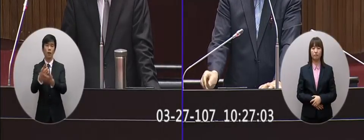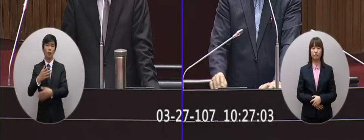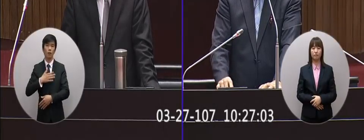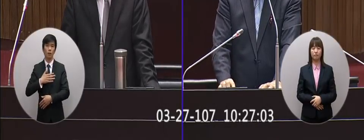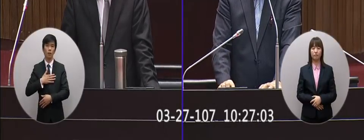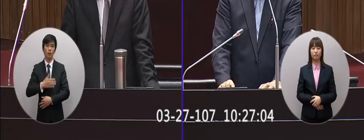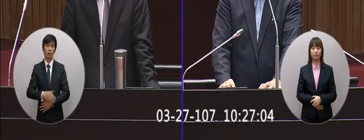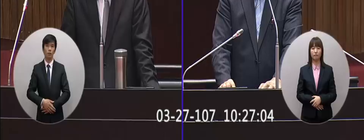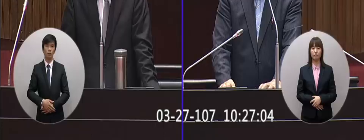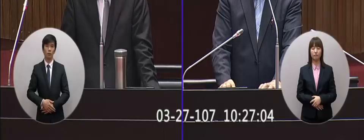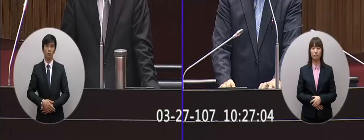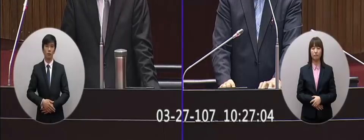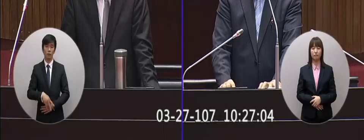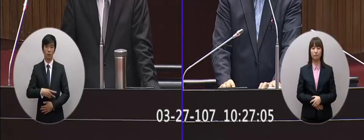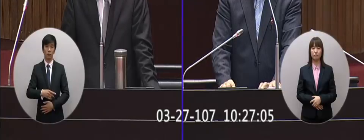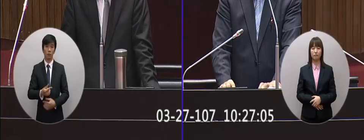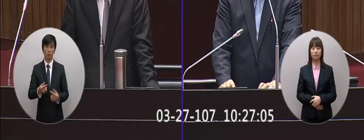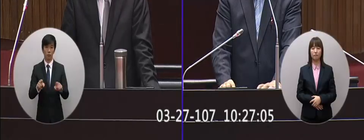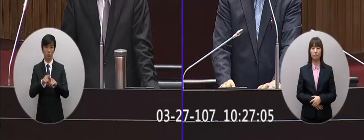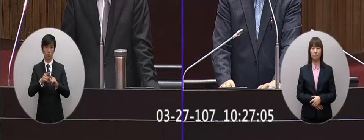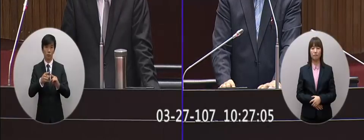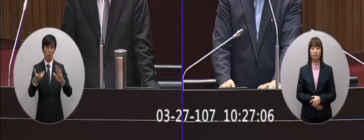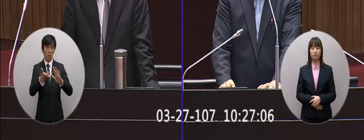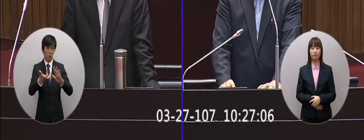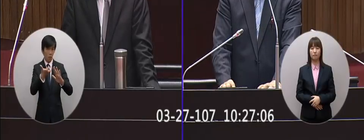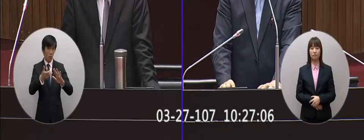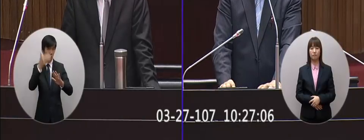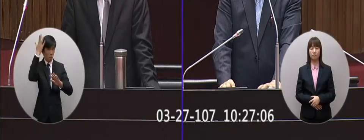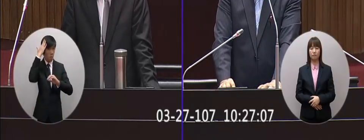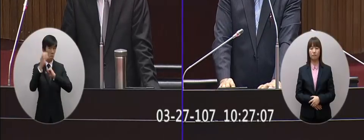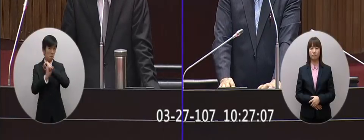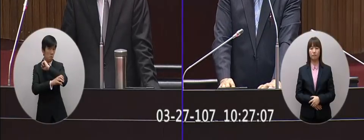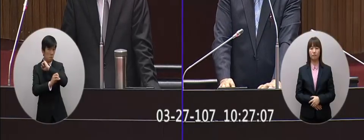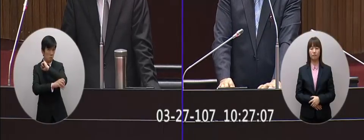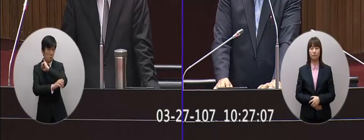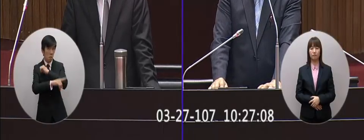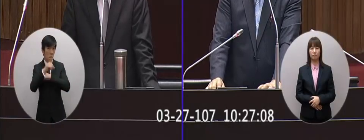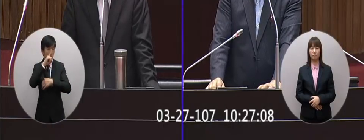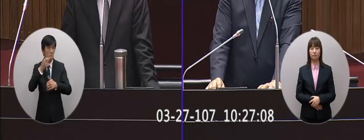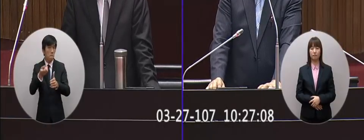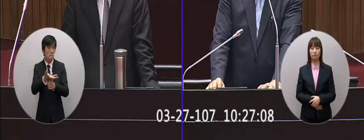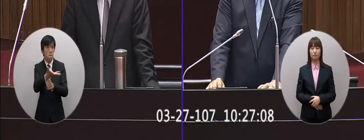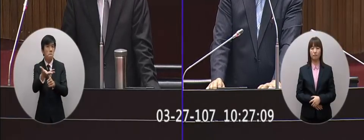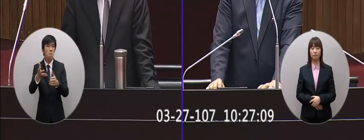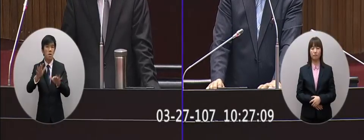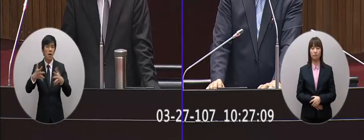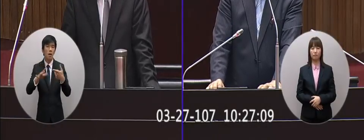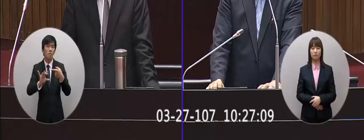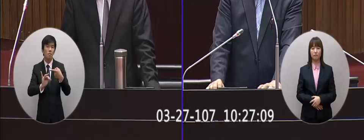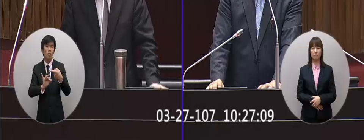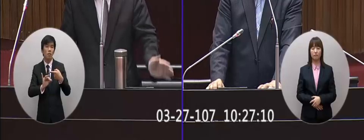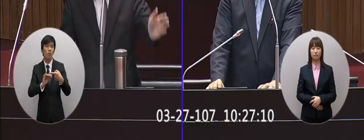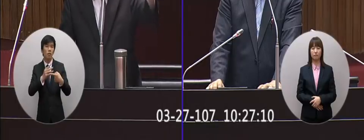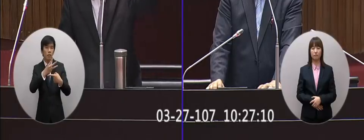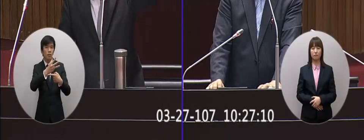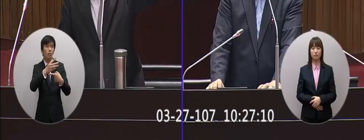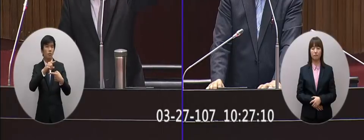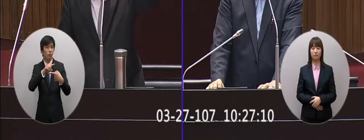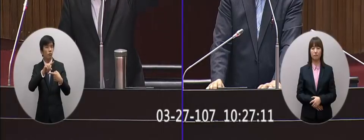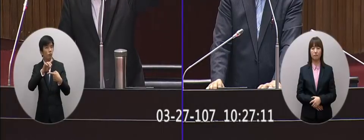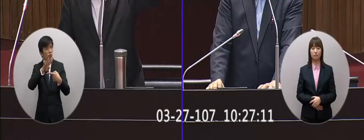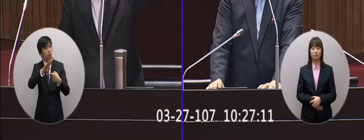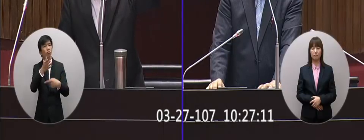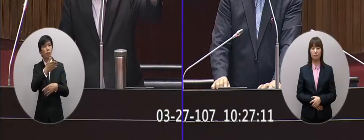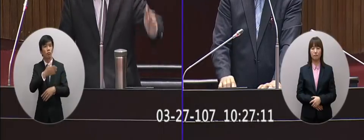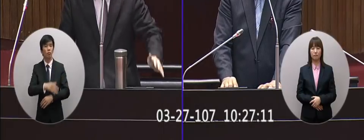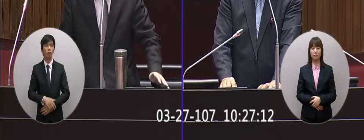哈，这个火力发电厂的碳排放哈污染量大概占3%-4%左右嘛。日